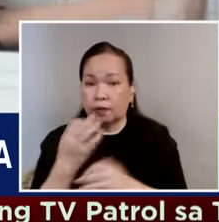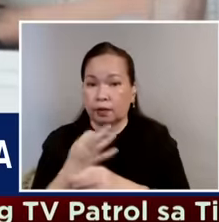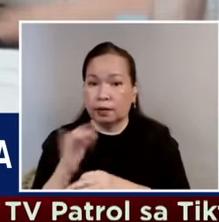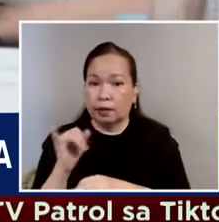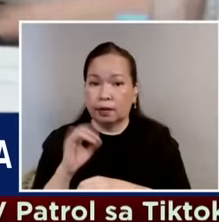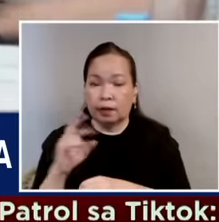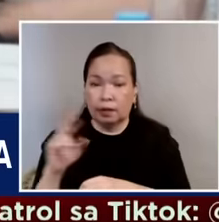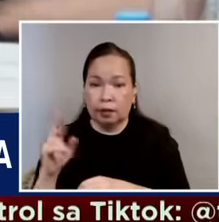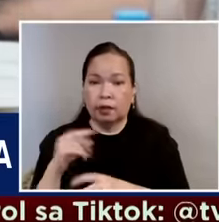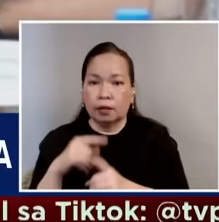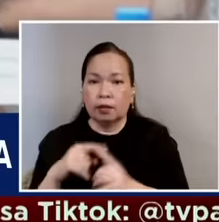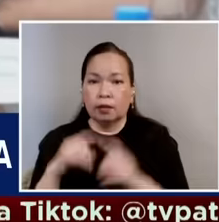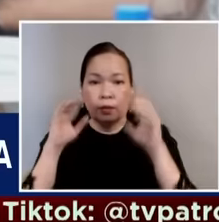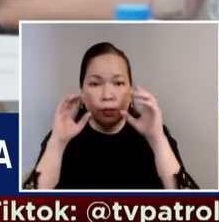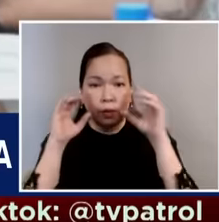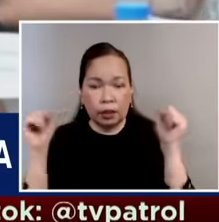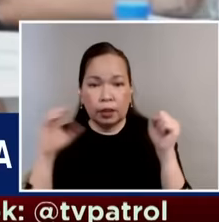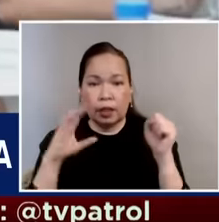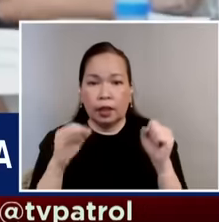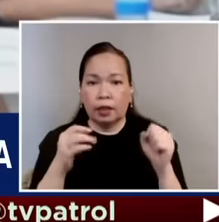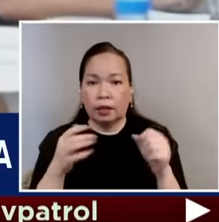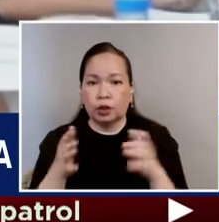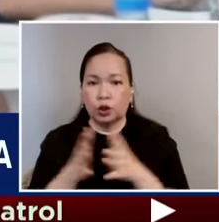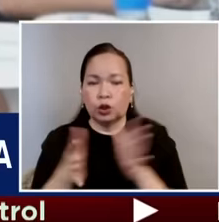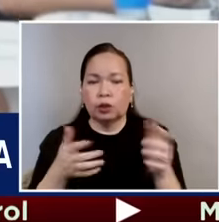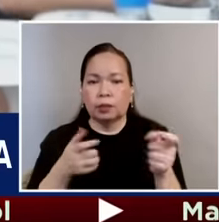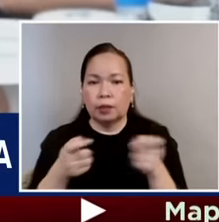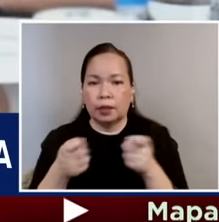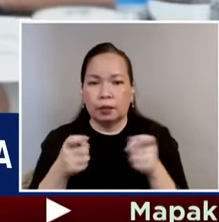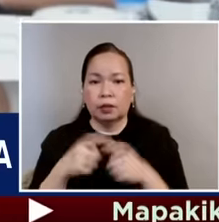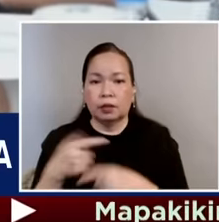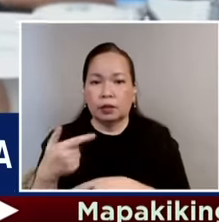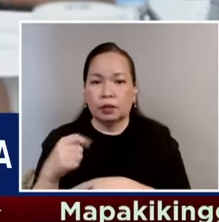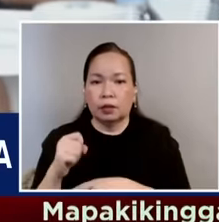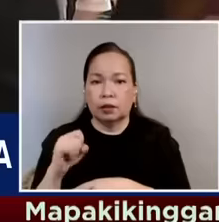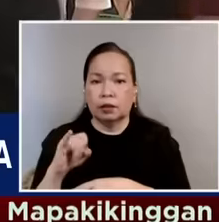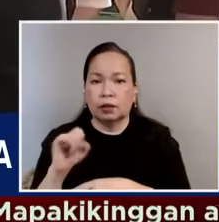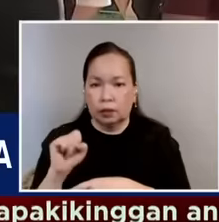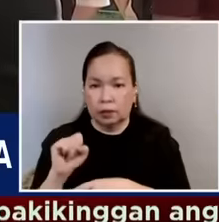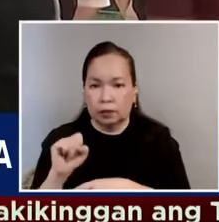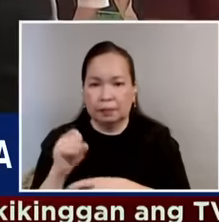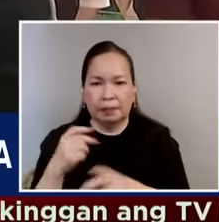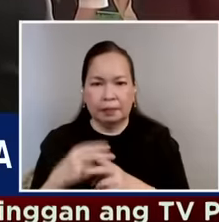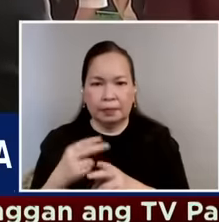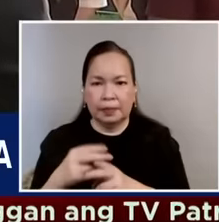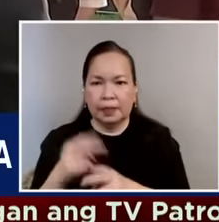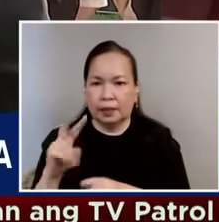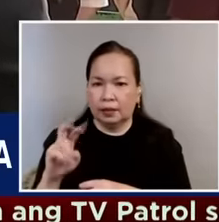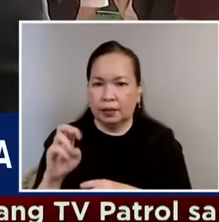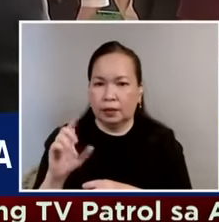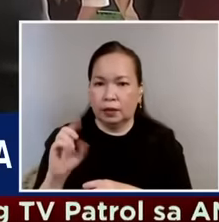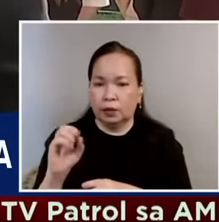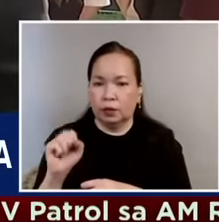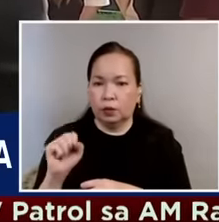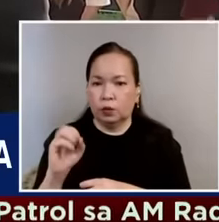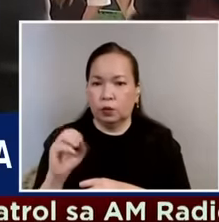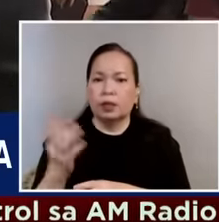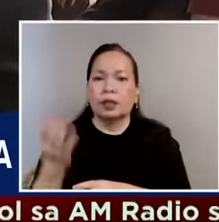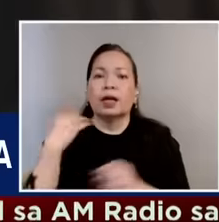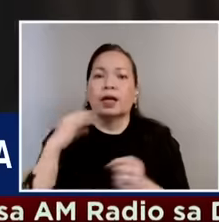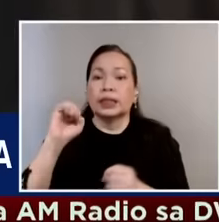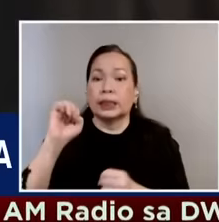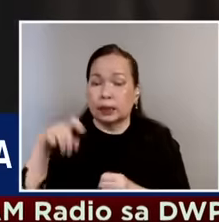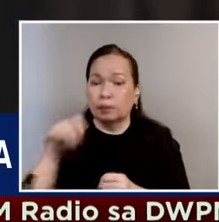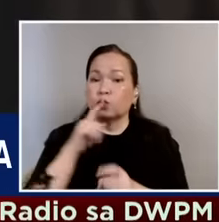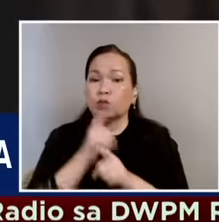ang President at General Manager ng GSIS na si Arnulfo Veloso. Noong Setyembre pa dapat umiral ang